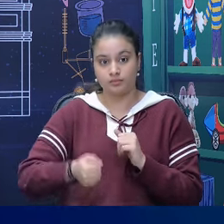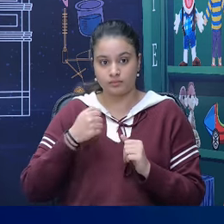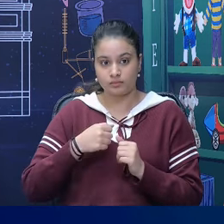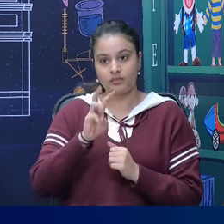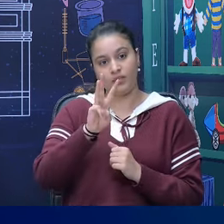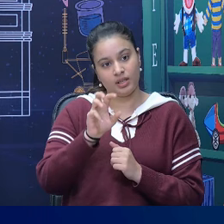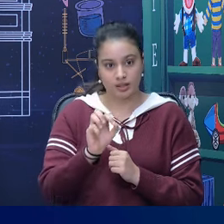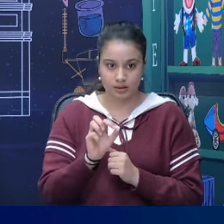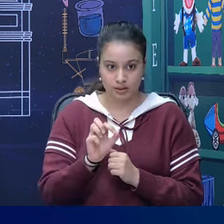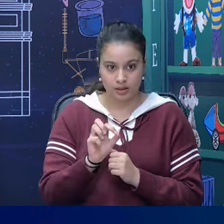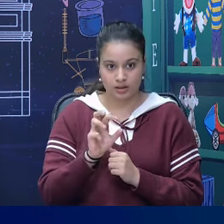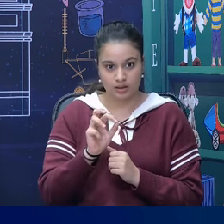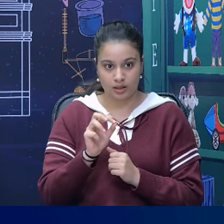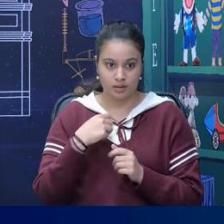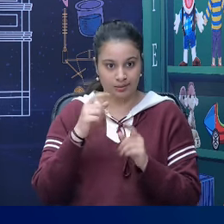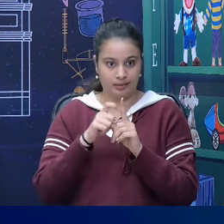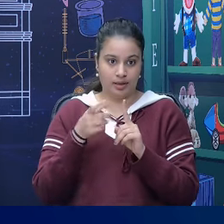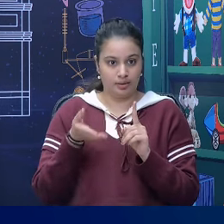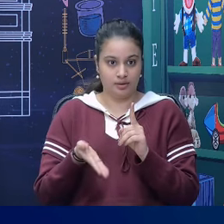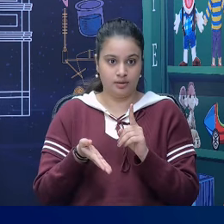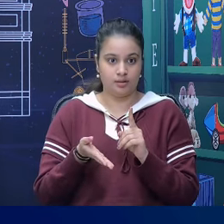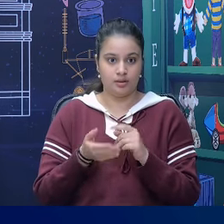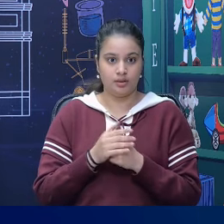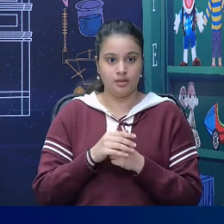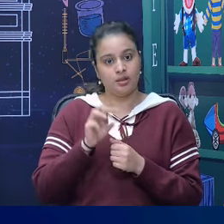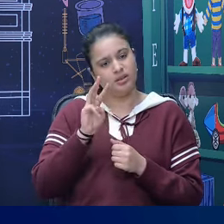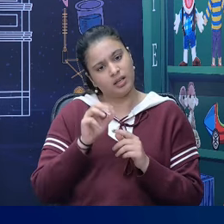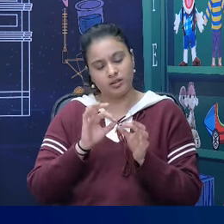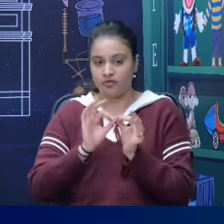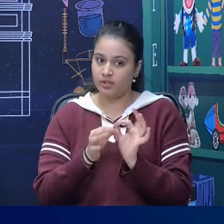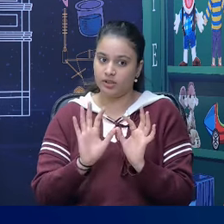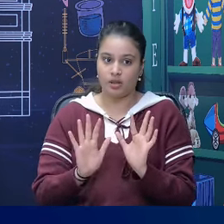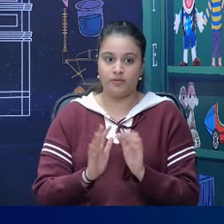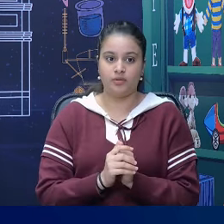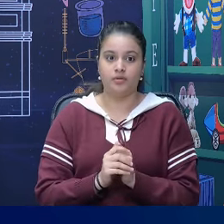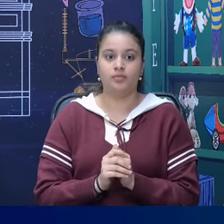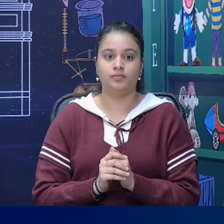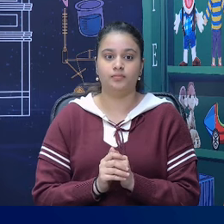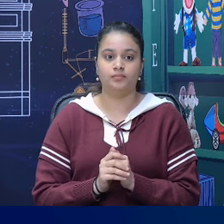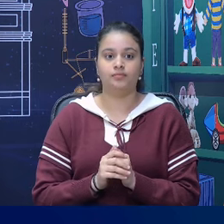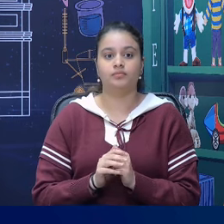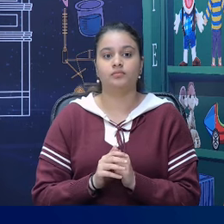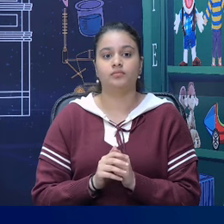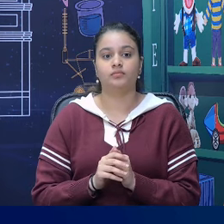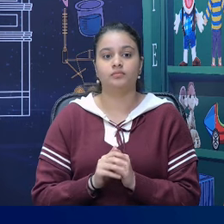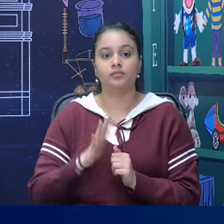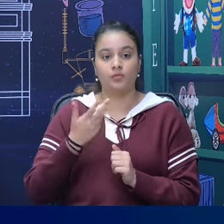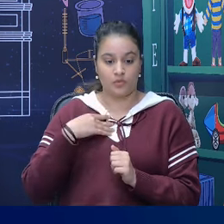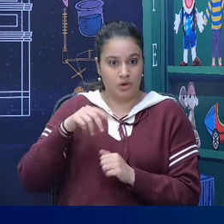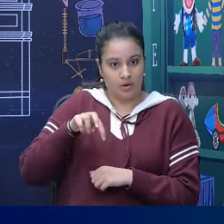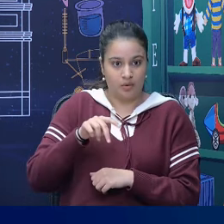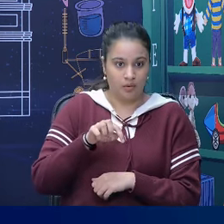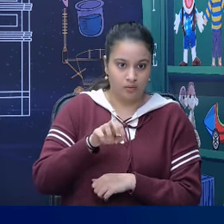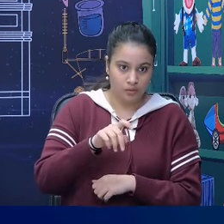वो ₹ है मैं दिल्ली की बात कर रही हूं तो 0 तो फिक्स है उसके बाद जितना आपने वैरी किया मतलब जितना आप चले